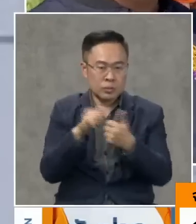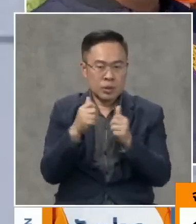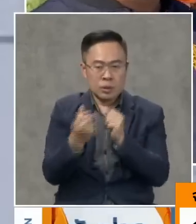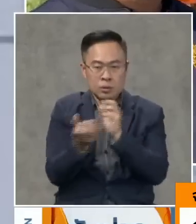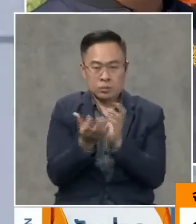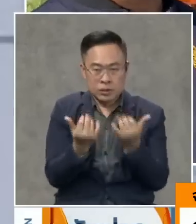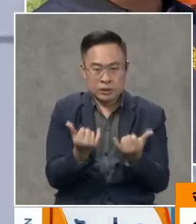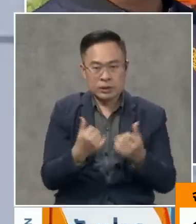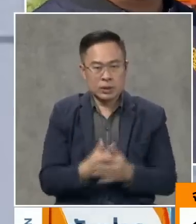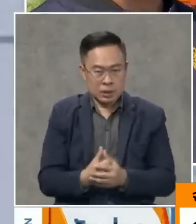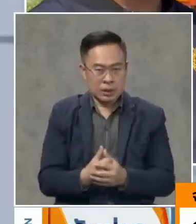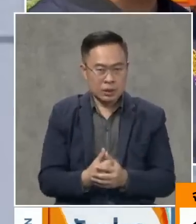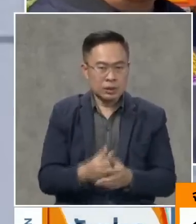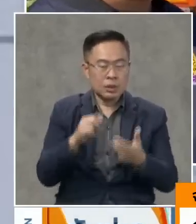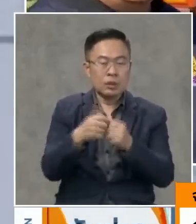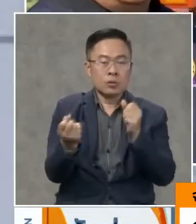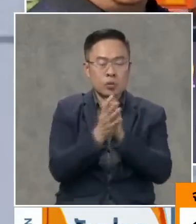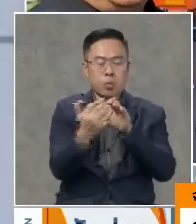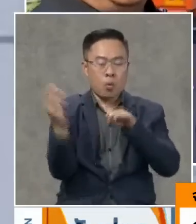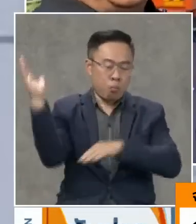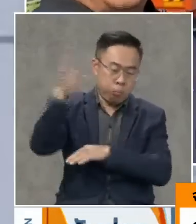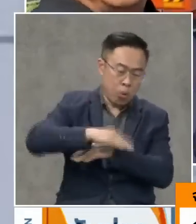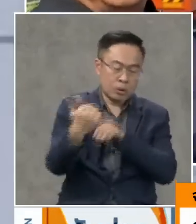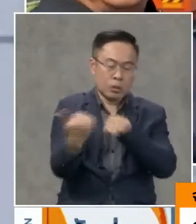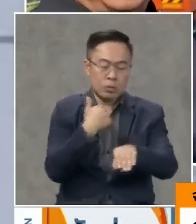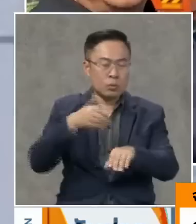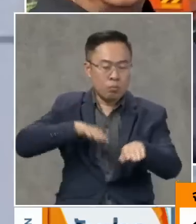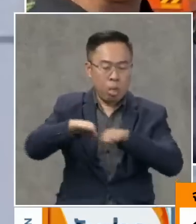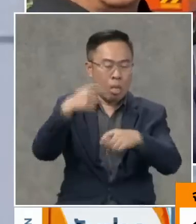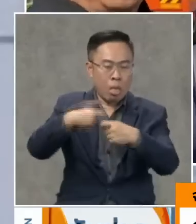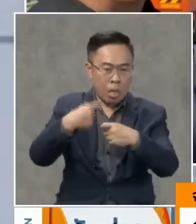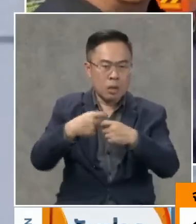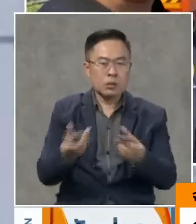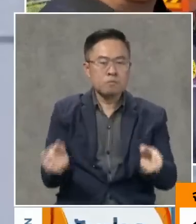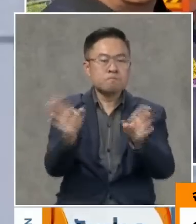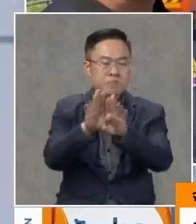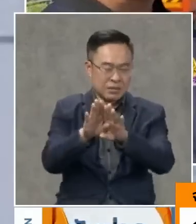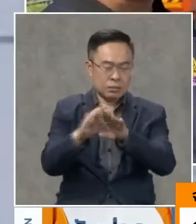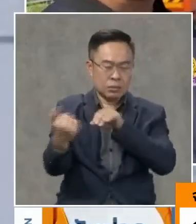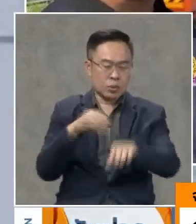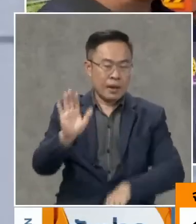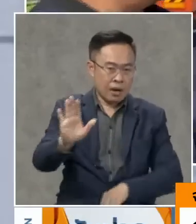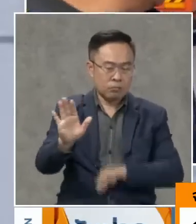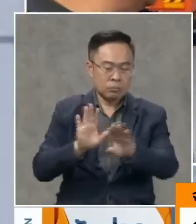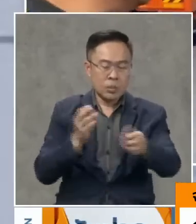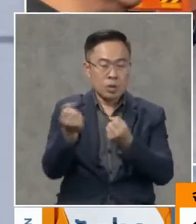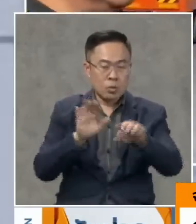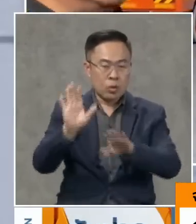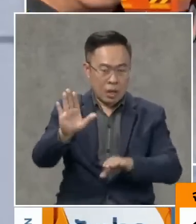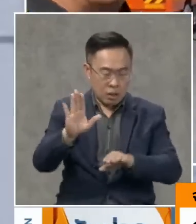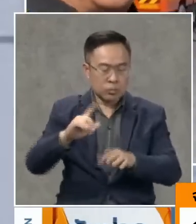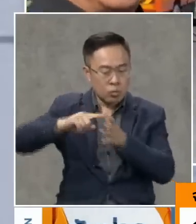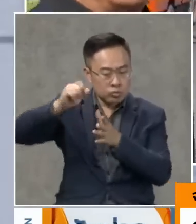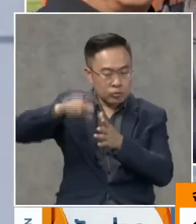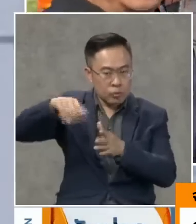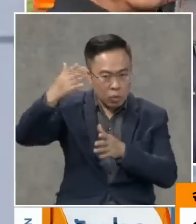ที่ขีดขวางการจราจรเพื่อให้สามารถใช้สัญจรได้ก่อนเบื้องต้นนะครับส ำหรับระบบจำหน่ายที่จะต้